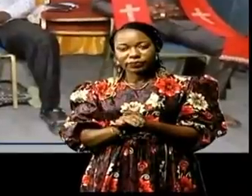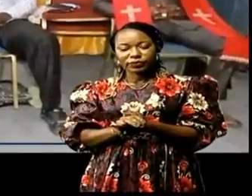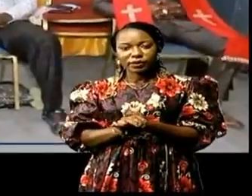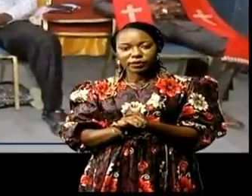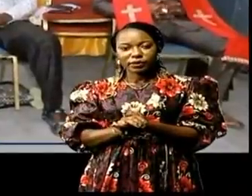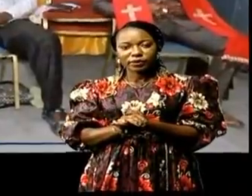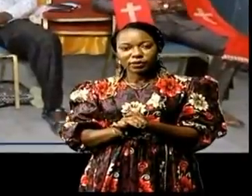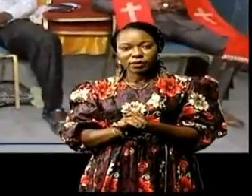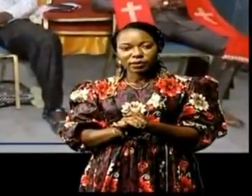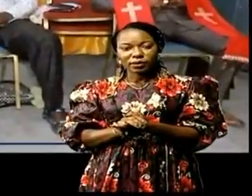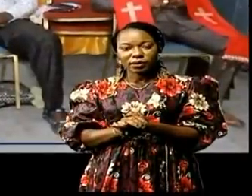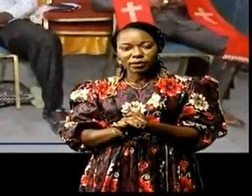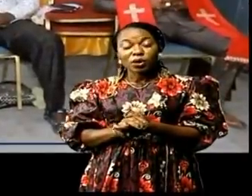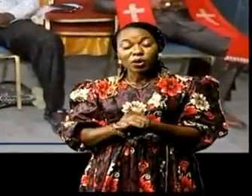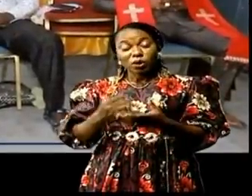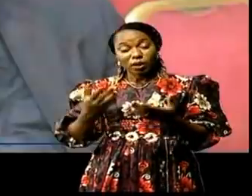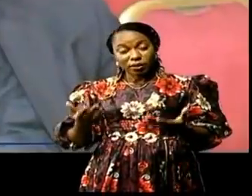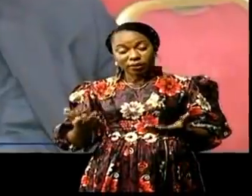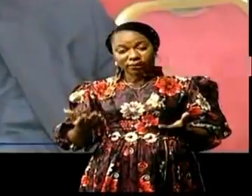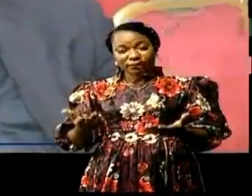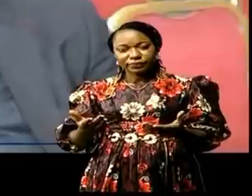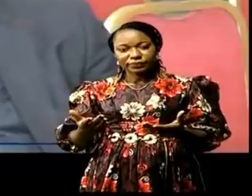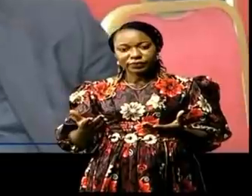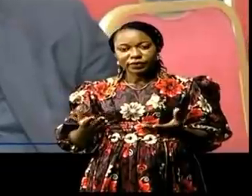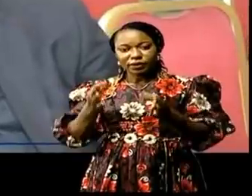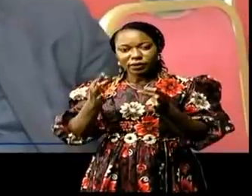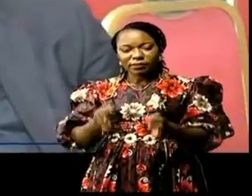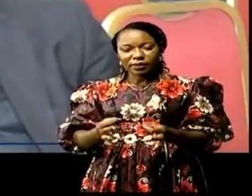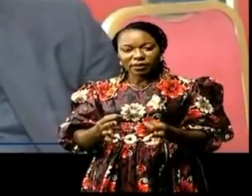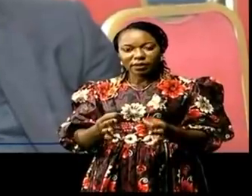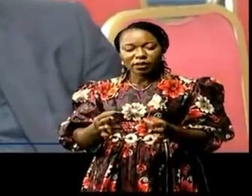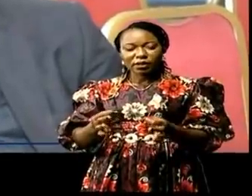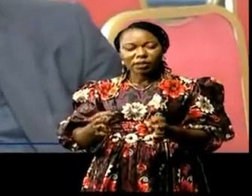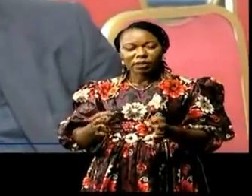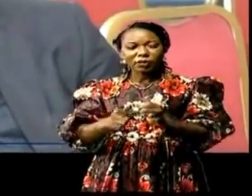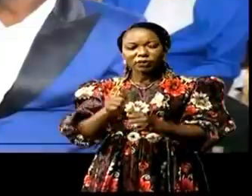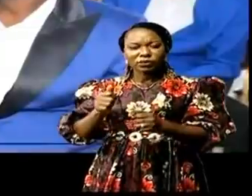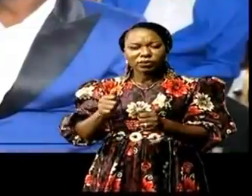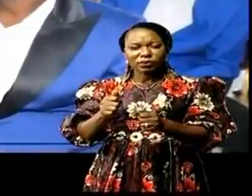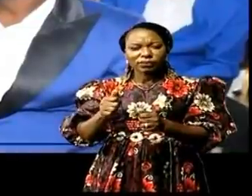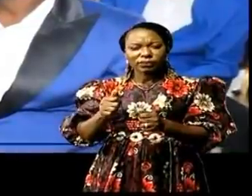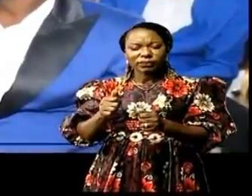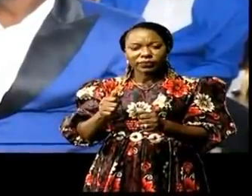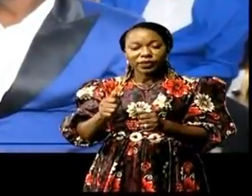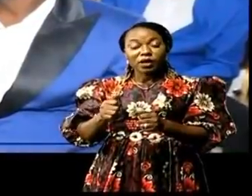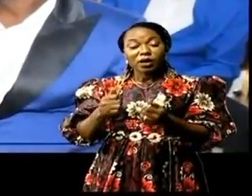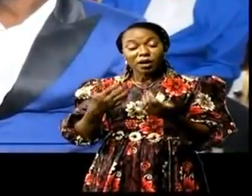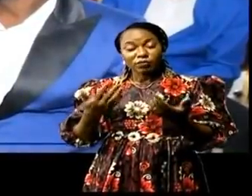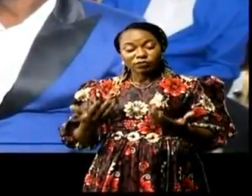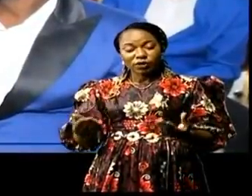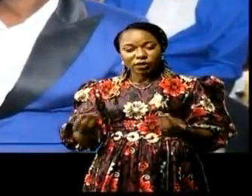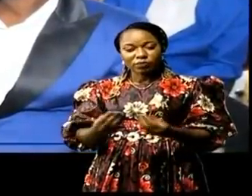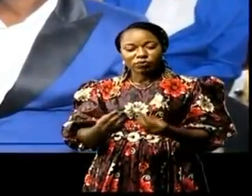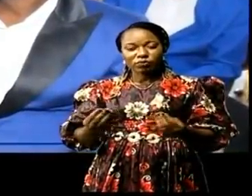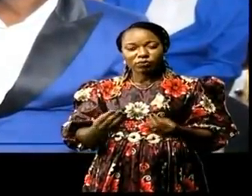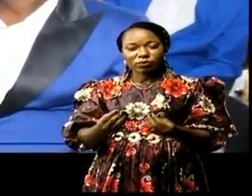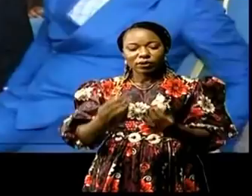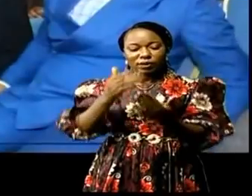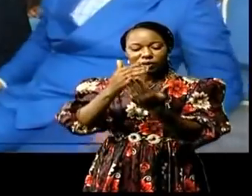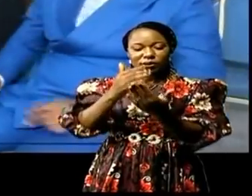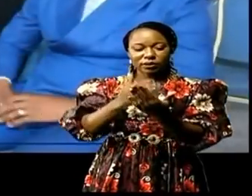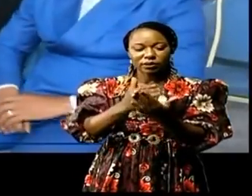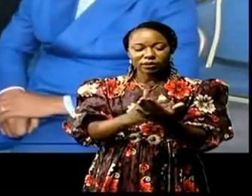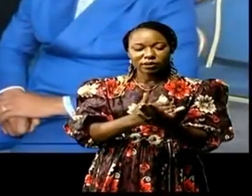de Mgr Simon Maluka, qui s'éloigne trop de ses principes fondamentaux. Ainsi donc, la soi-disant liste de